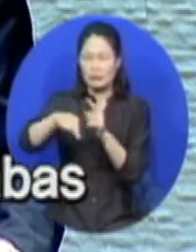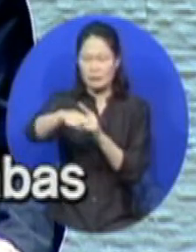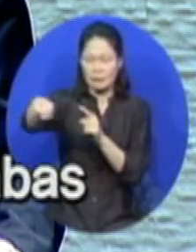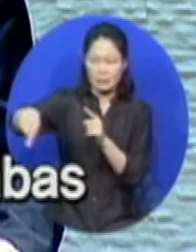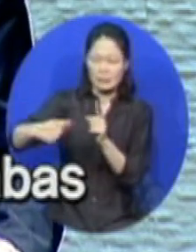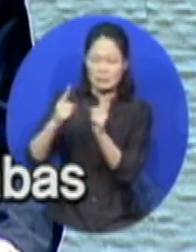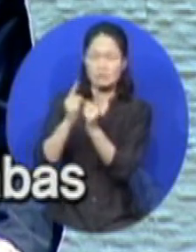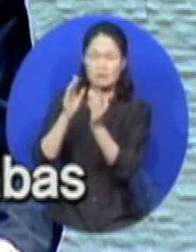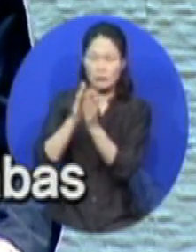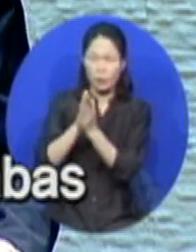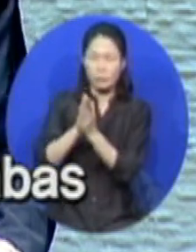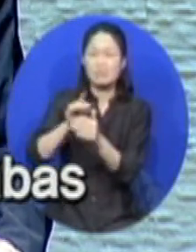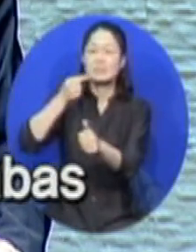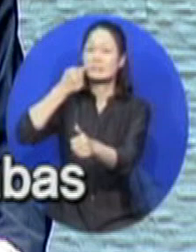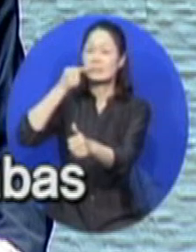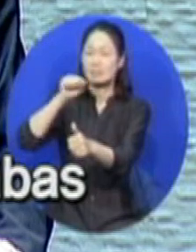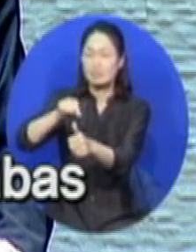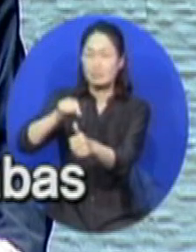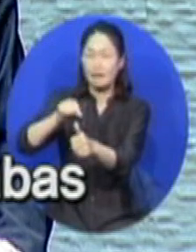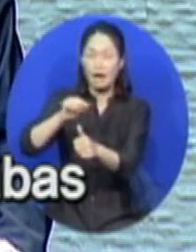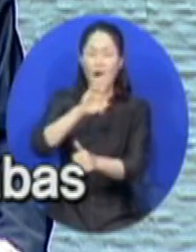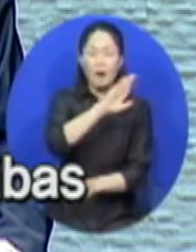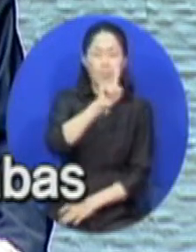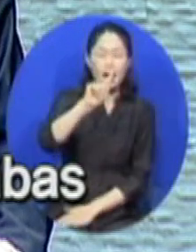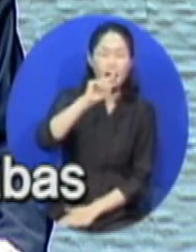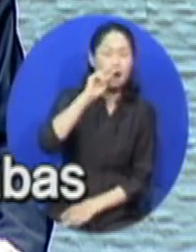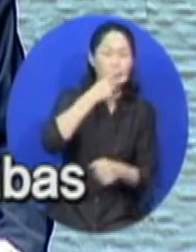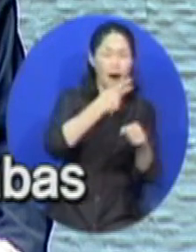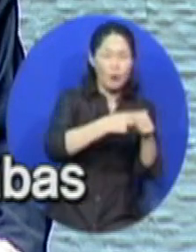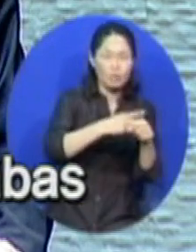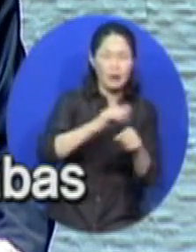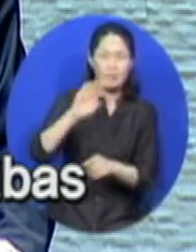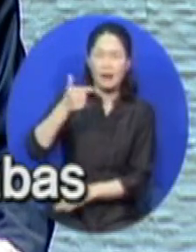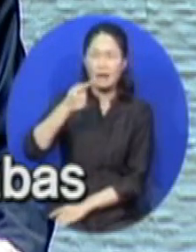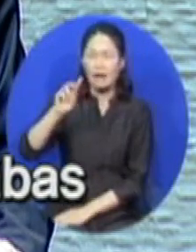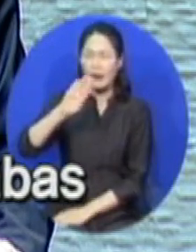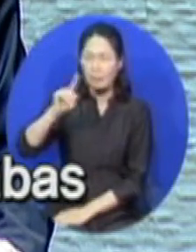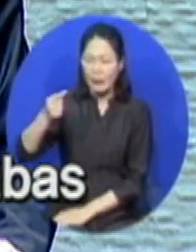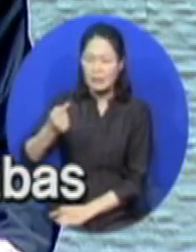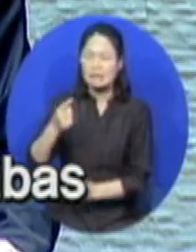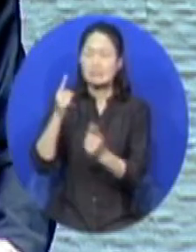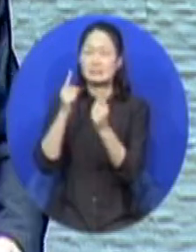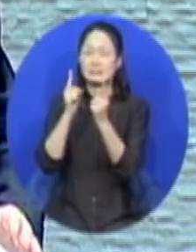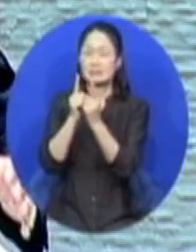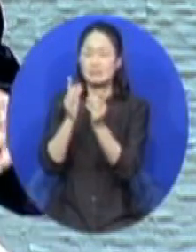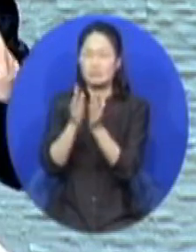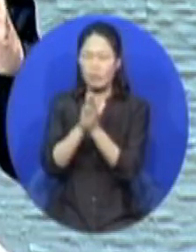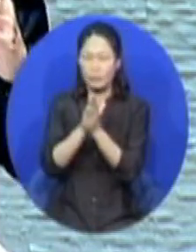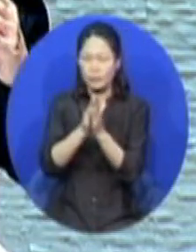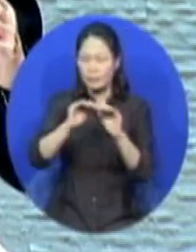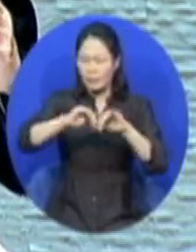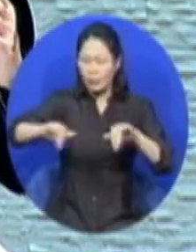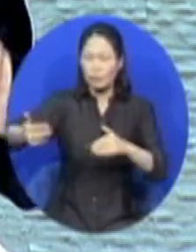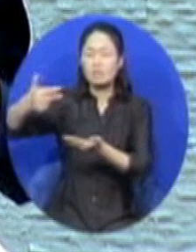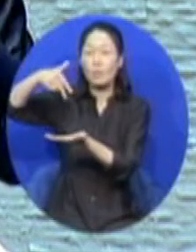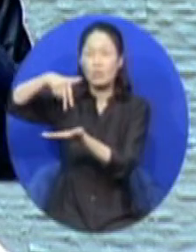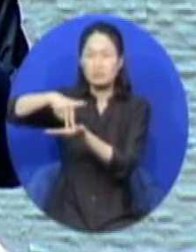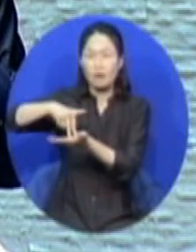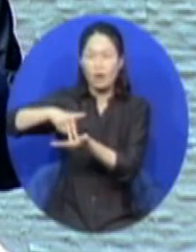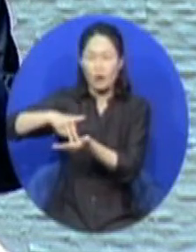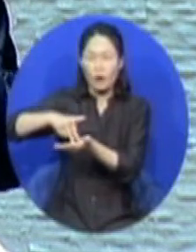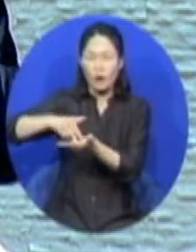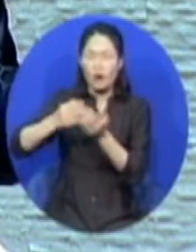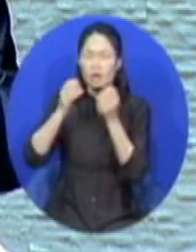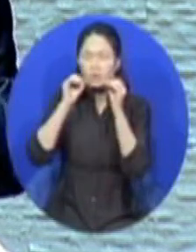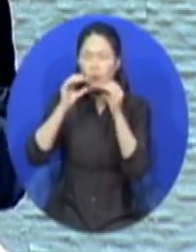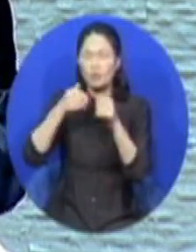바울과 바나바를 따로 세워서 그들을 선교사로 보내라 그러니까 성령님이